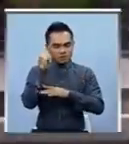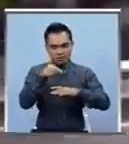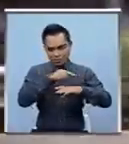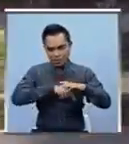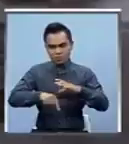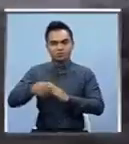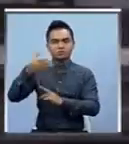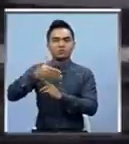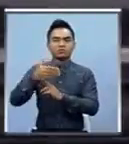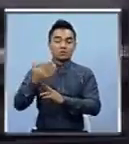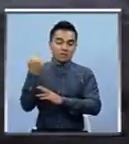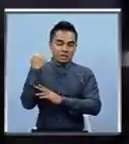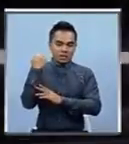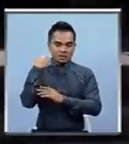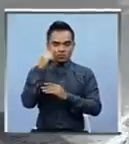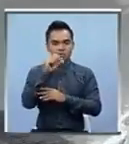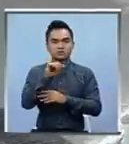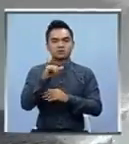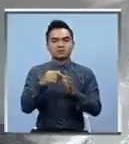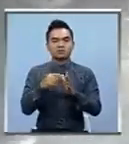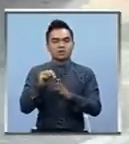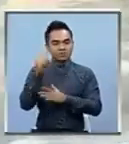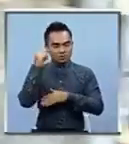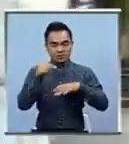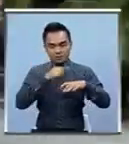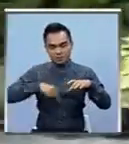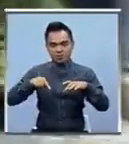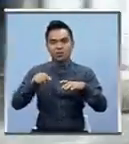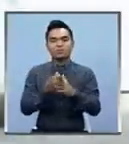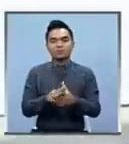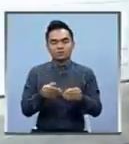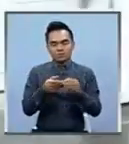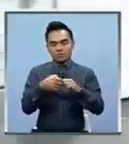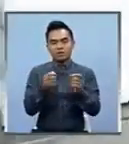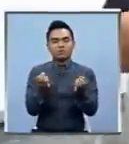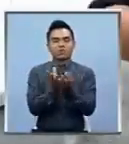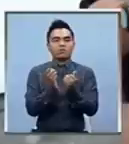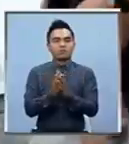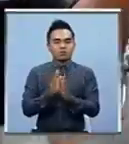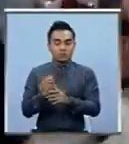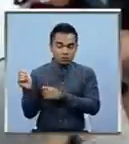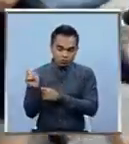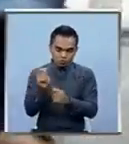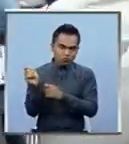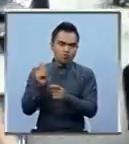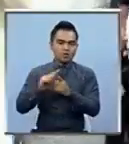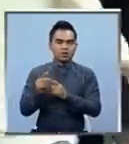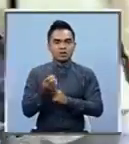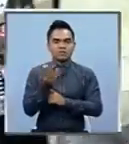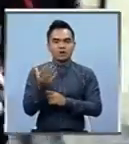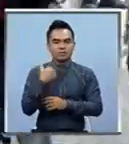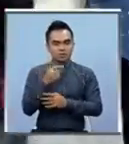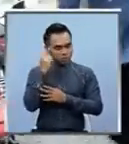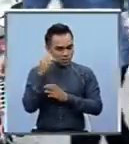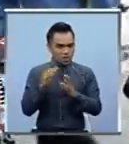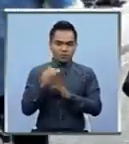ลังบริเวณสยามเพื่อที่จะเข้ามาบริเวณตรงจุดนี้ซึ่งเป็นจุดที่จะมีทั้งคิวรถตู้แล้วก็มีป้ายโดยสารรถประจำทางสาม